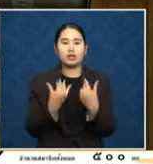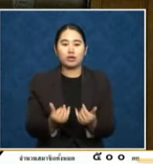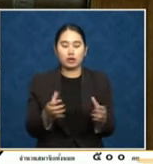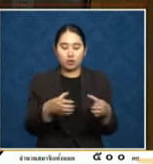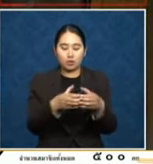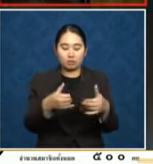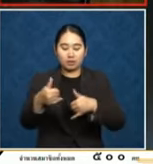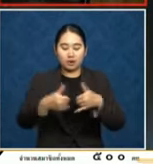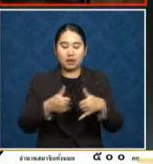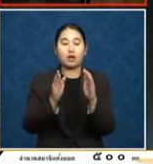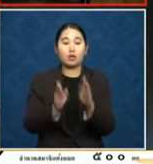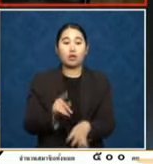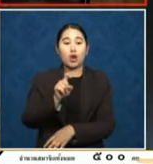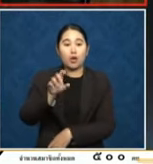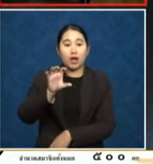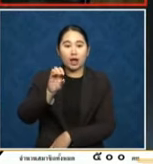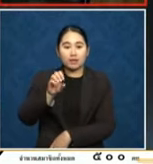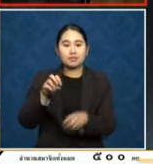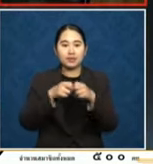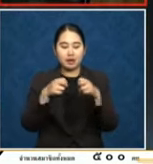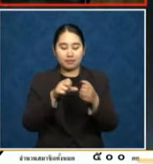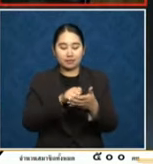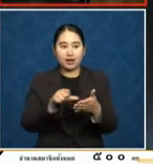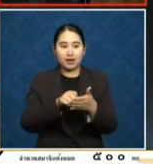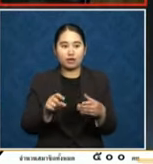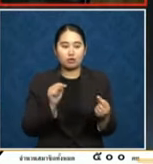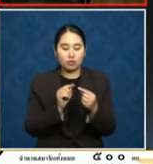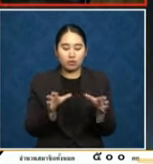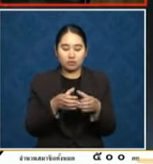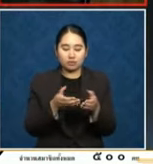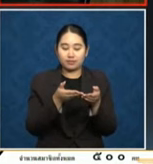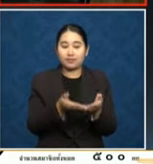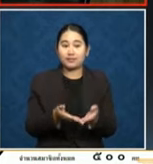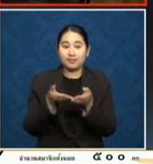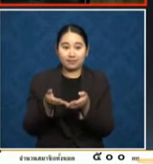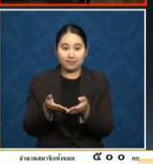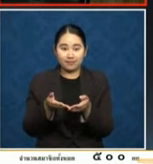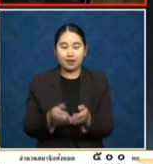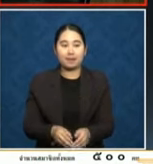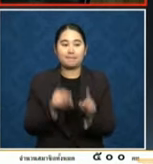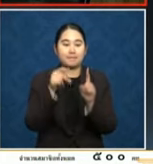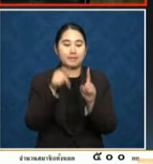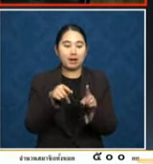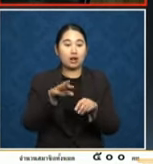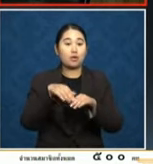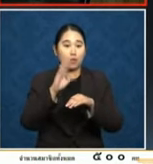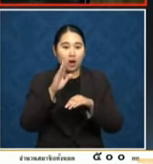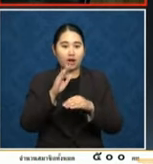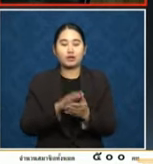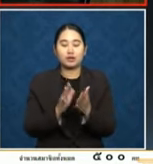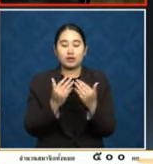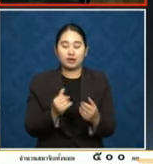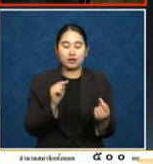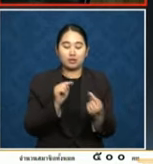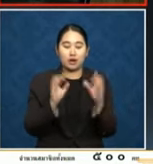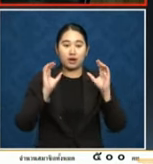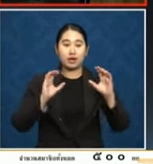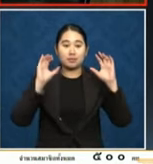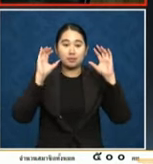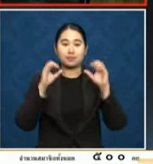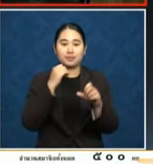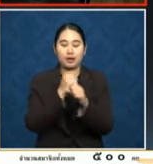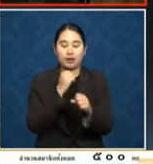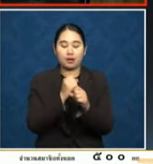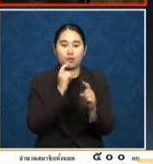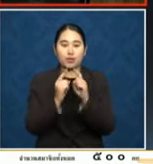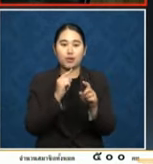คนเพื่อแก้ปัญหาประมงพื้นบ้านที่มีเรือขนาดเล็กถึงขนาดใหญ่จำนวน 1,700 กว่าลำมีหัวหน้าส่วนราชการที่มาร่ว